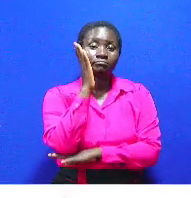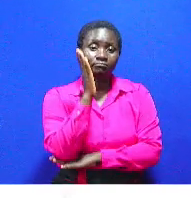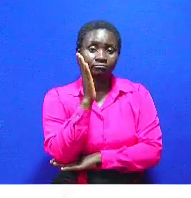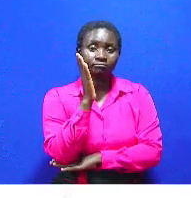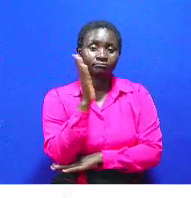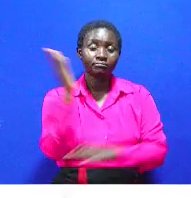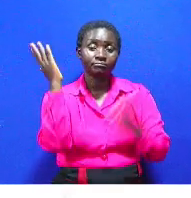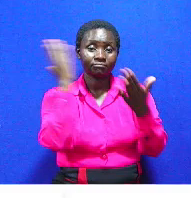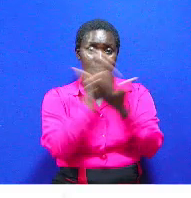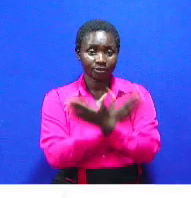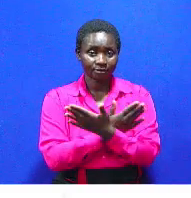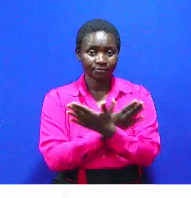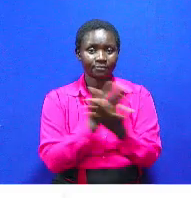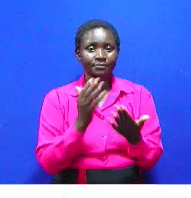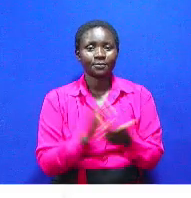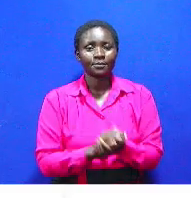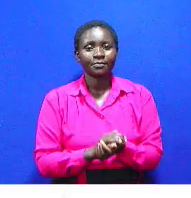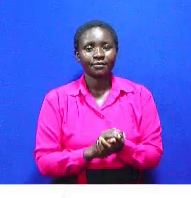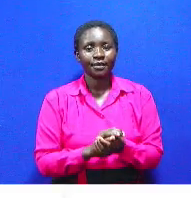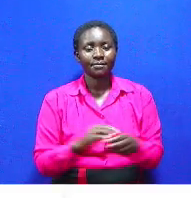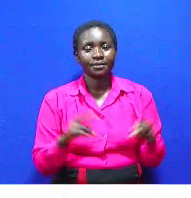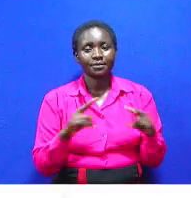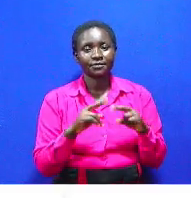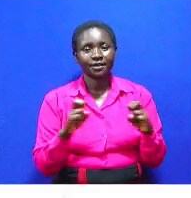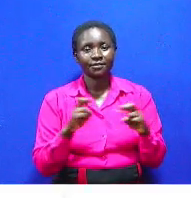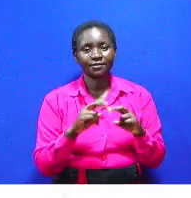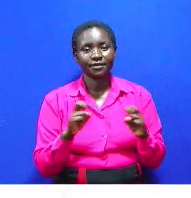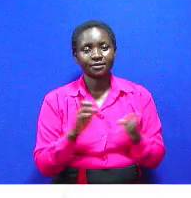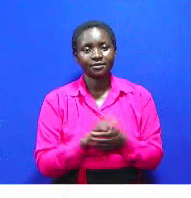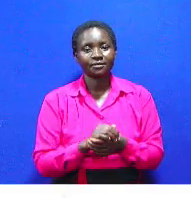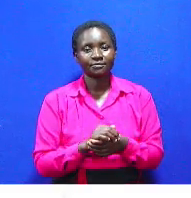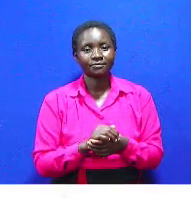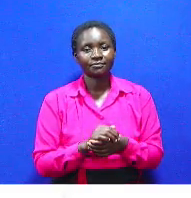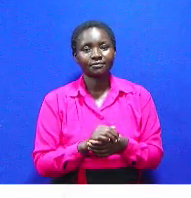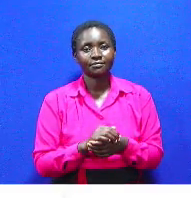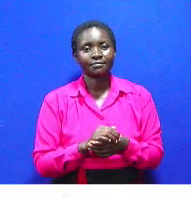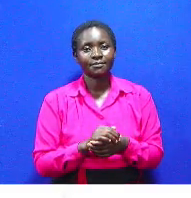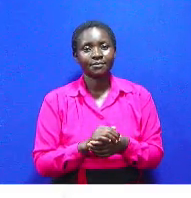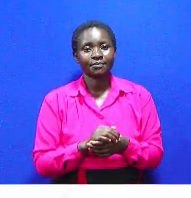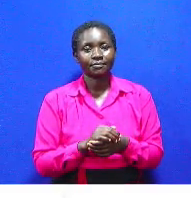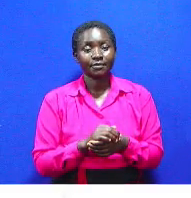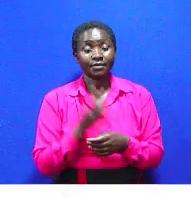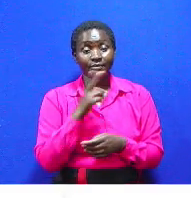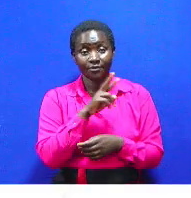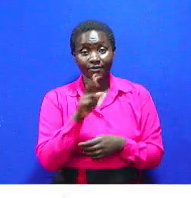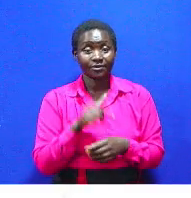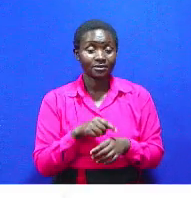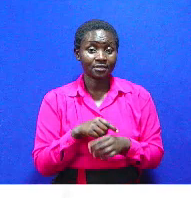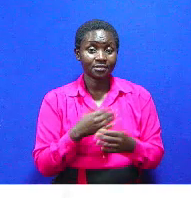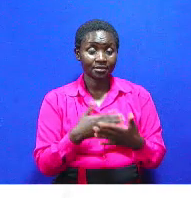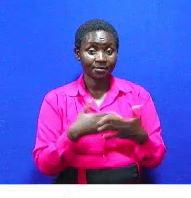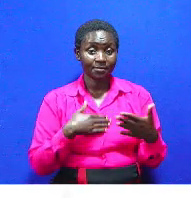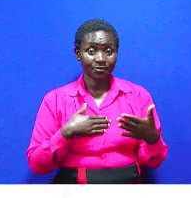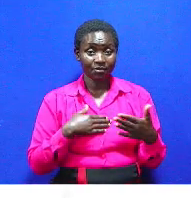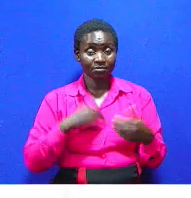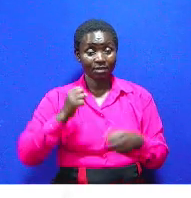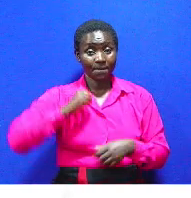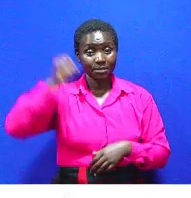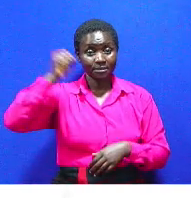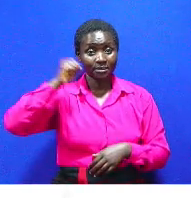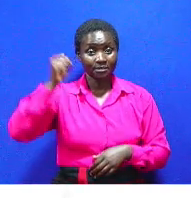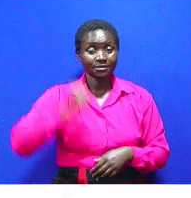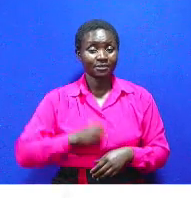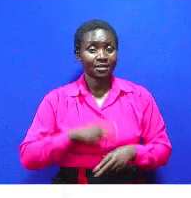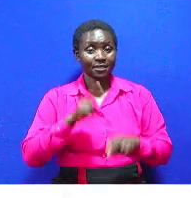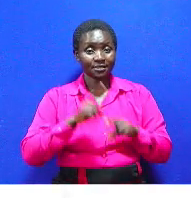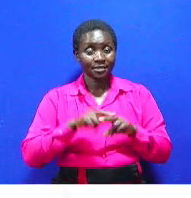mwako mwako ligani ya unalimuaka ligani ria Motaranya or Chikura. My carans and Semuavura and